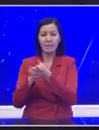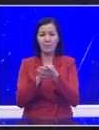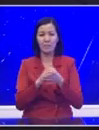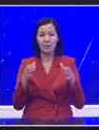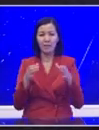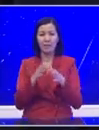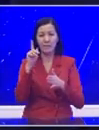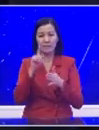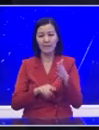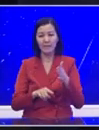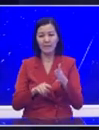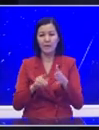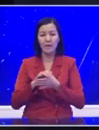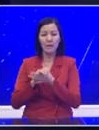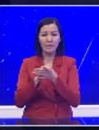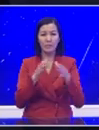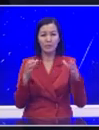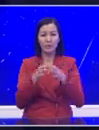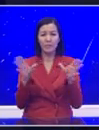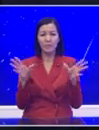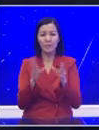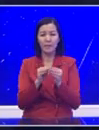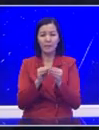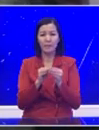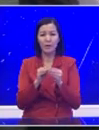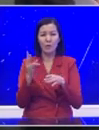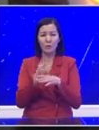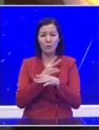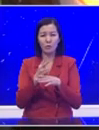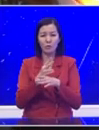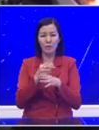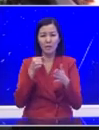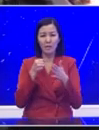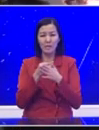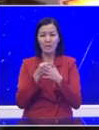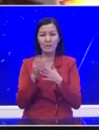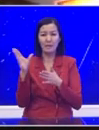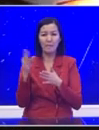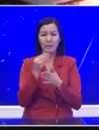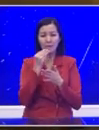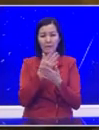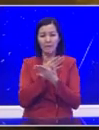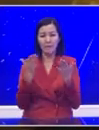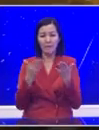Сенім кәсіподақ филиалымен бірігіп, жұманың кешінен түн жарымға дейін бекет қызметкерлеріне барын тосты.